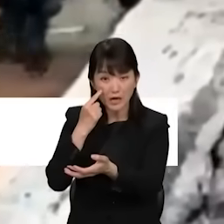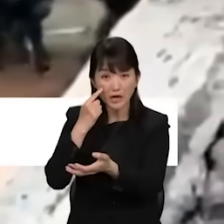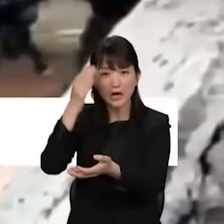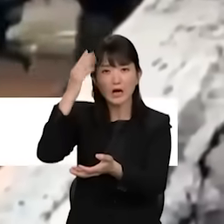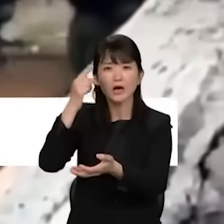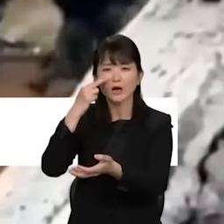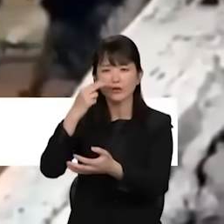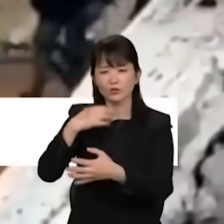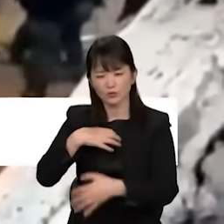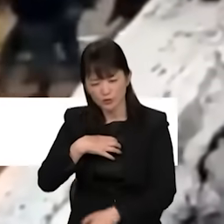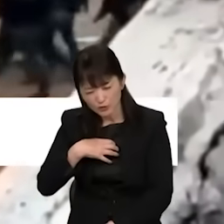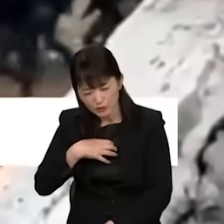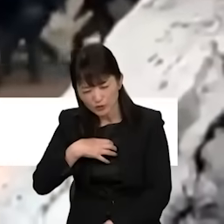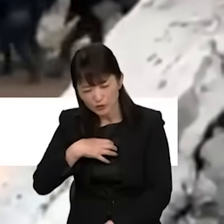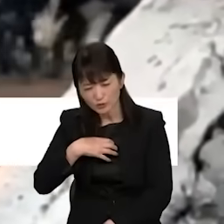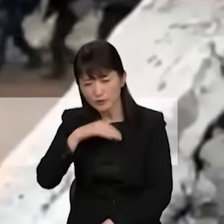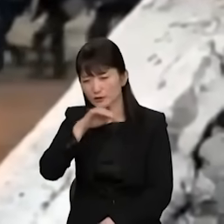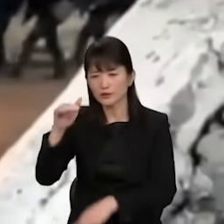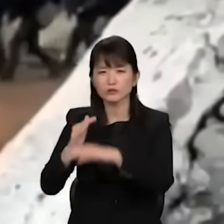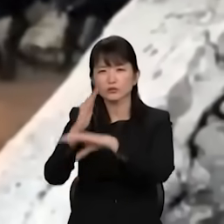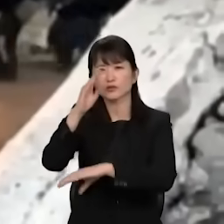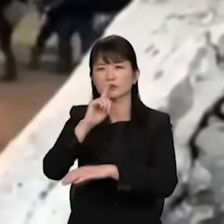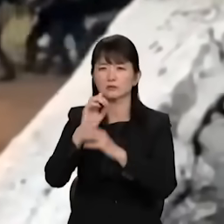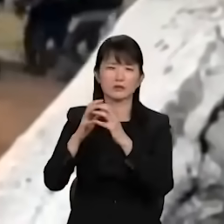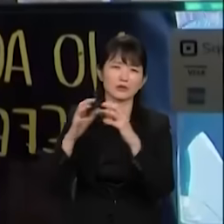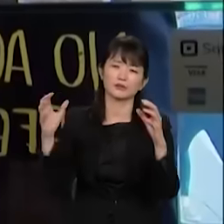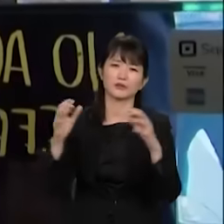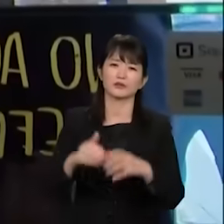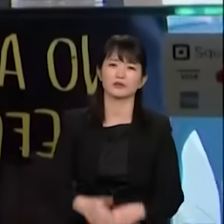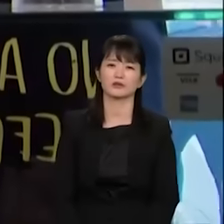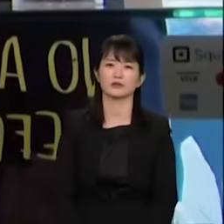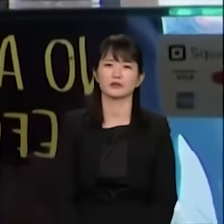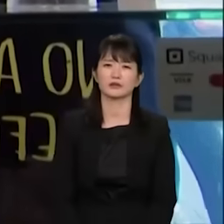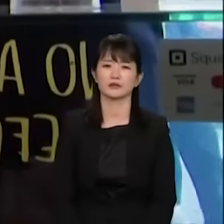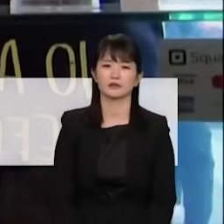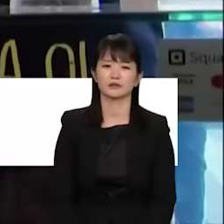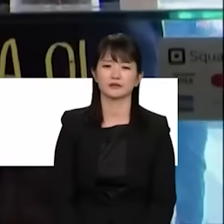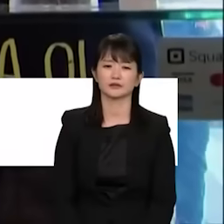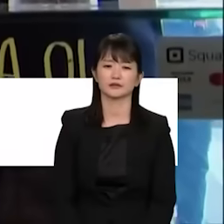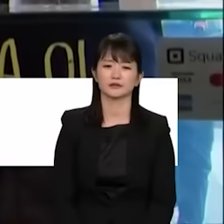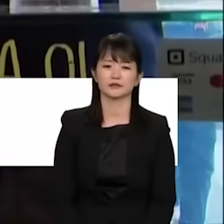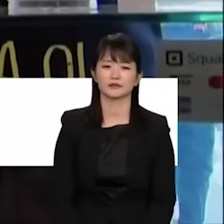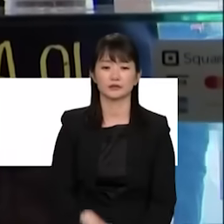우려하는 레드라인을 넘는 것이어서 큰 파장이 예상됩니다.